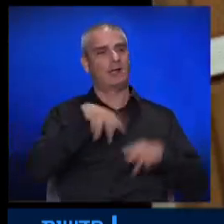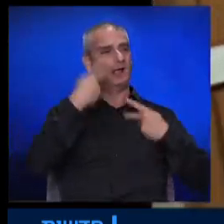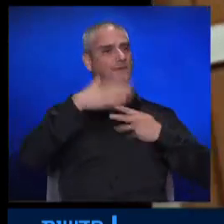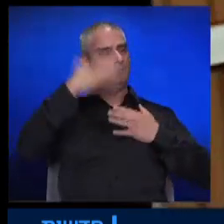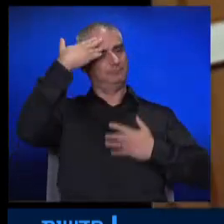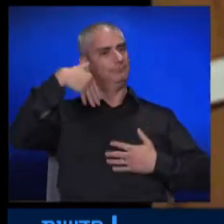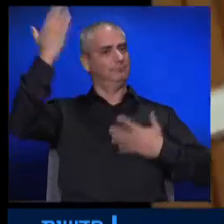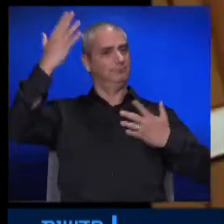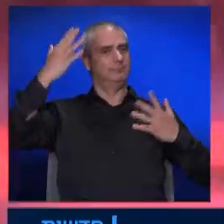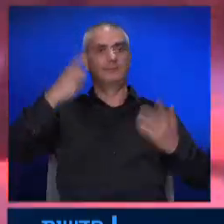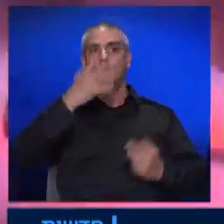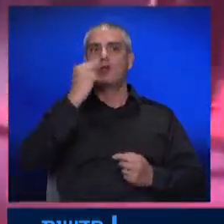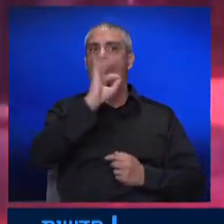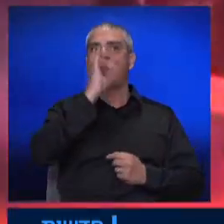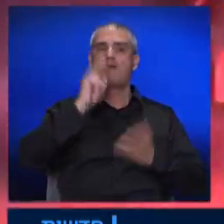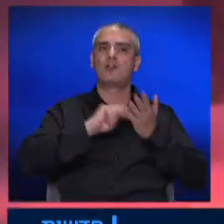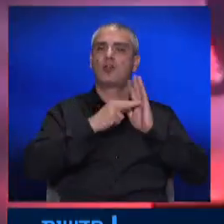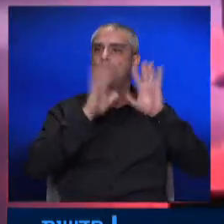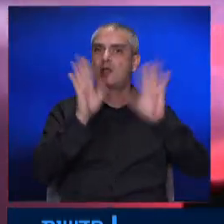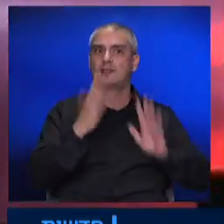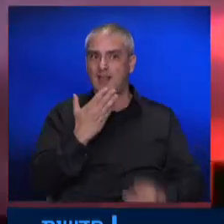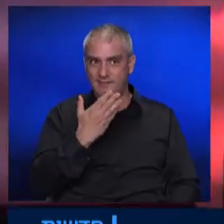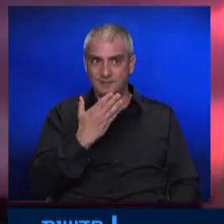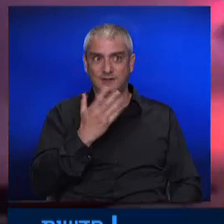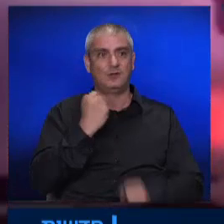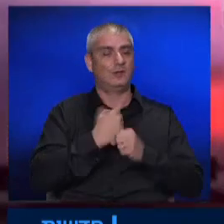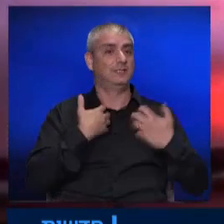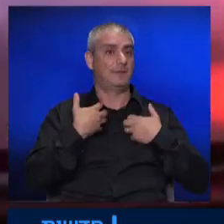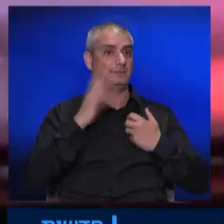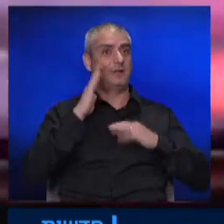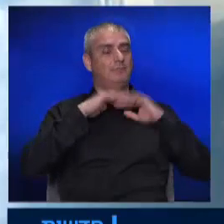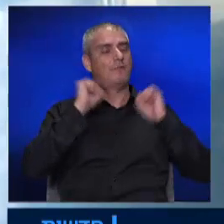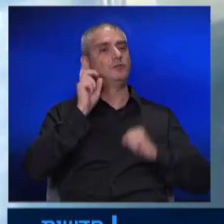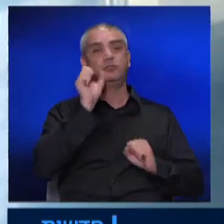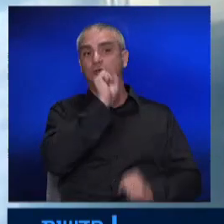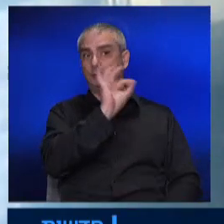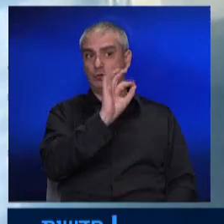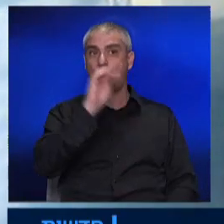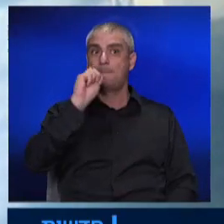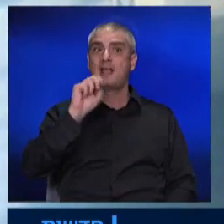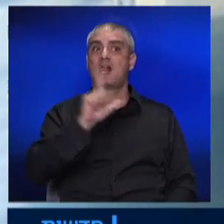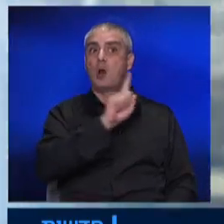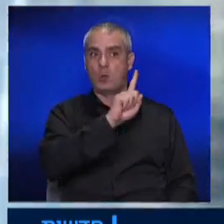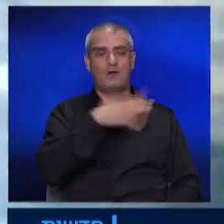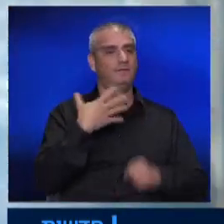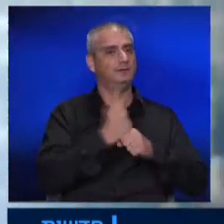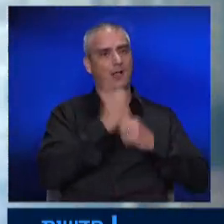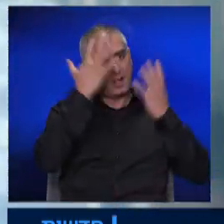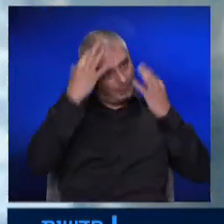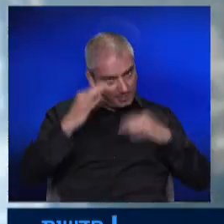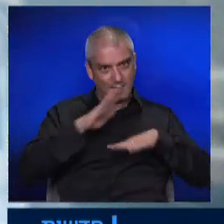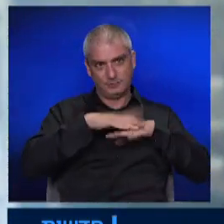היה כוכב בתוכניות טלוויזיה, הועלה מחזמר המבוסס על שיריו בשם מרי לו, והוא זכה בהערכה המקצועית שחיכה